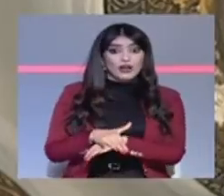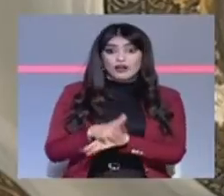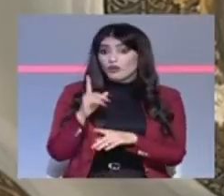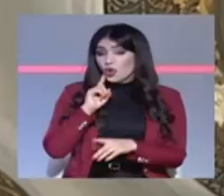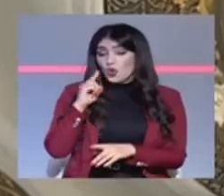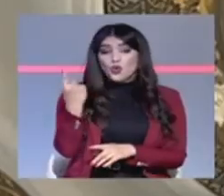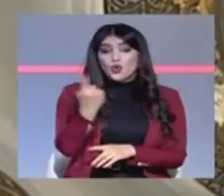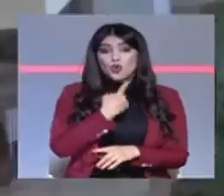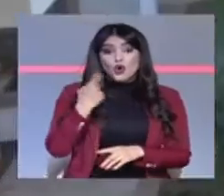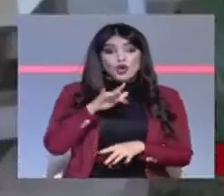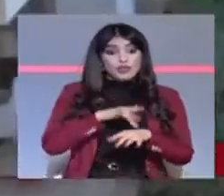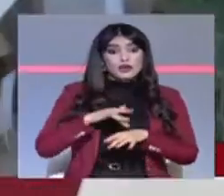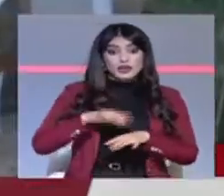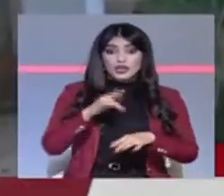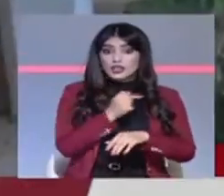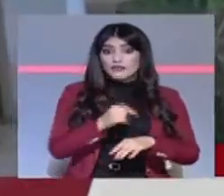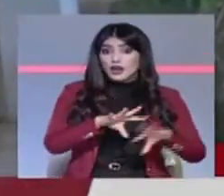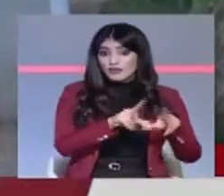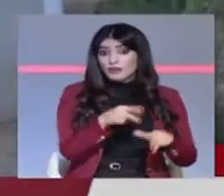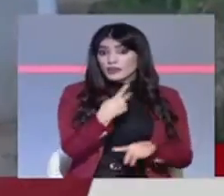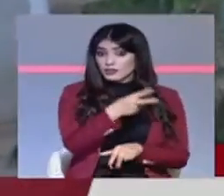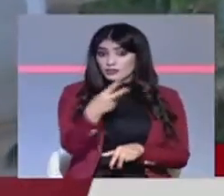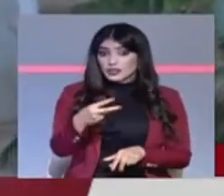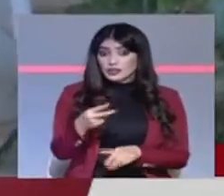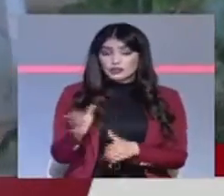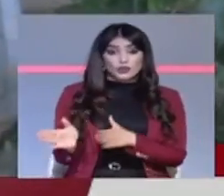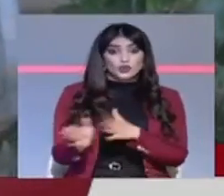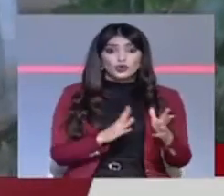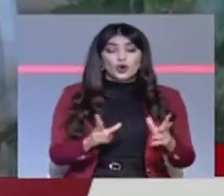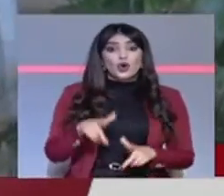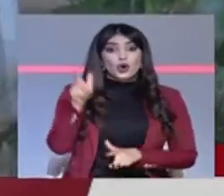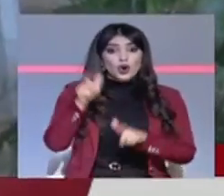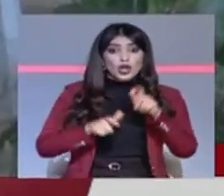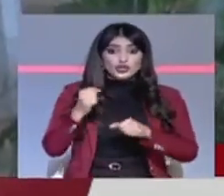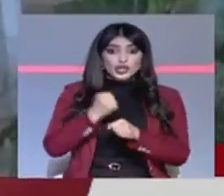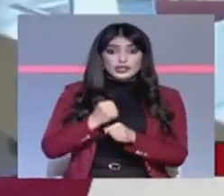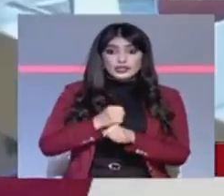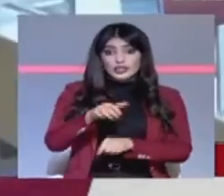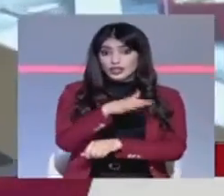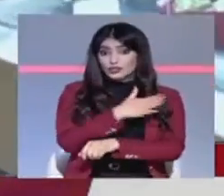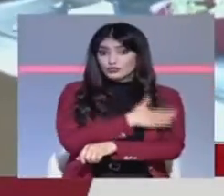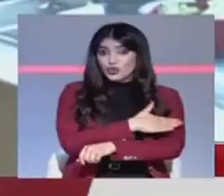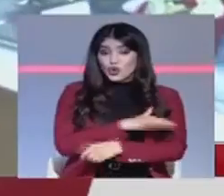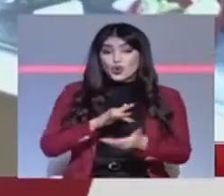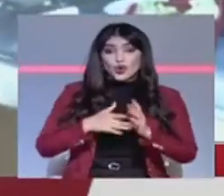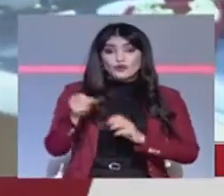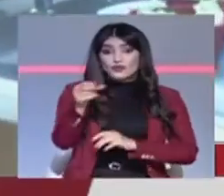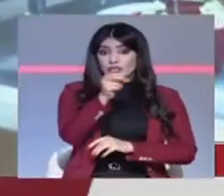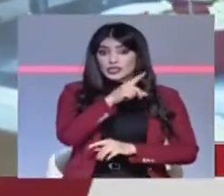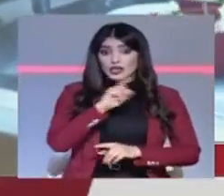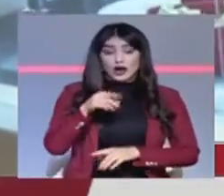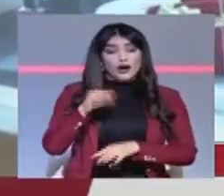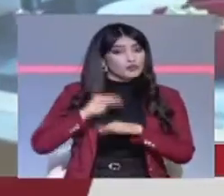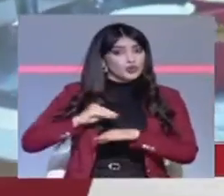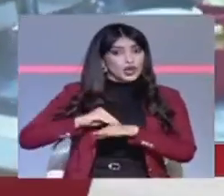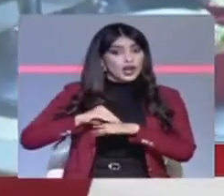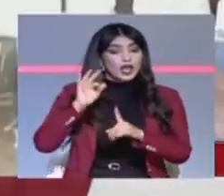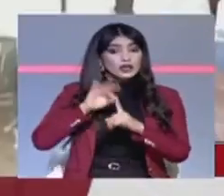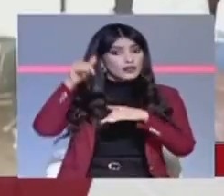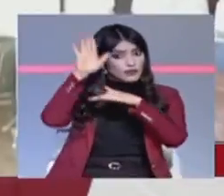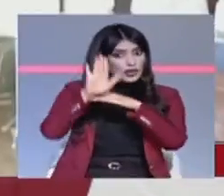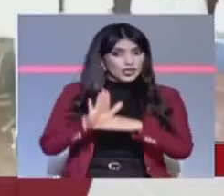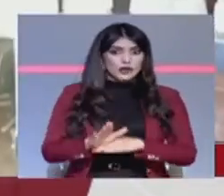على عليهم على عائلته هي صحيحه تنفذها من المهنيين تقتل نواب هذه التوصيات التي من شانها حمايه